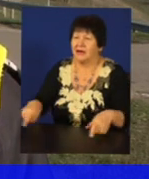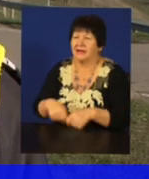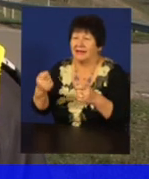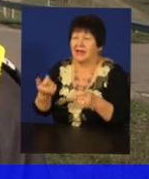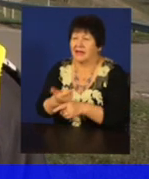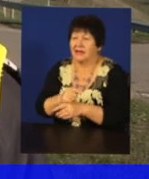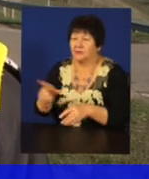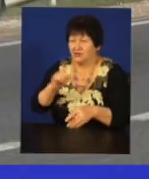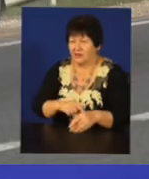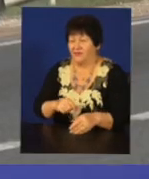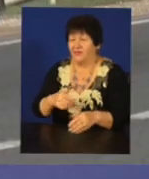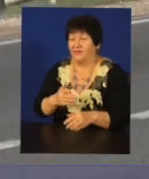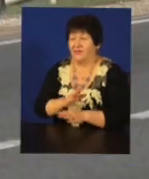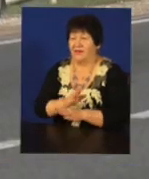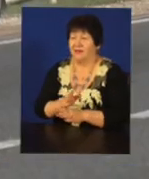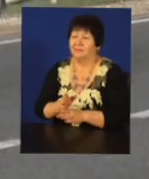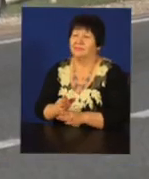la consecințe grave.